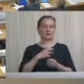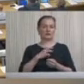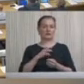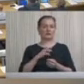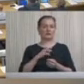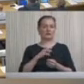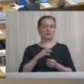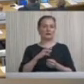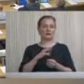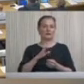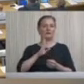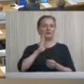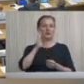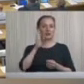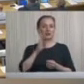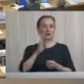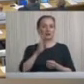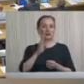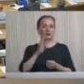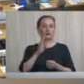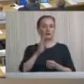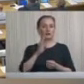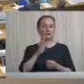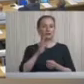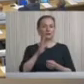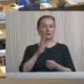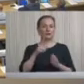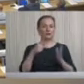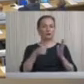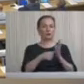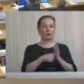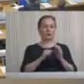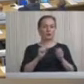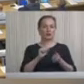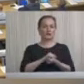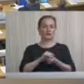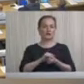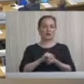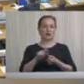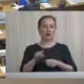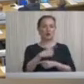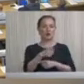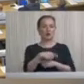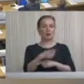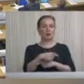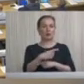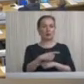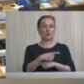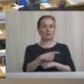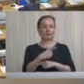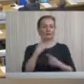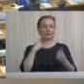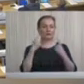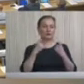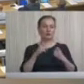оцю істерію, в цей шаблон, яку, на жаль, захлеснуло і нашу державу, і керівництво нашої держави